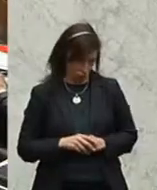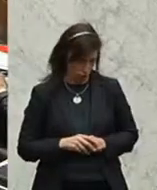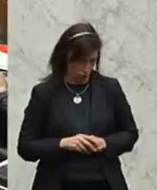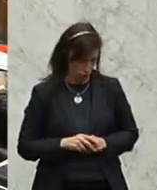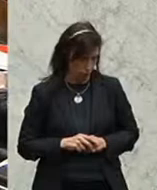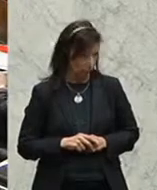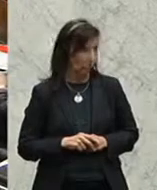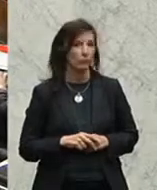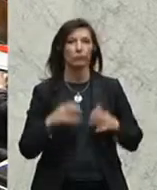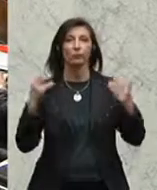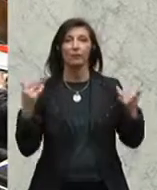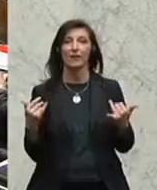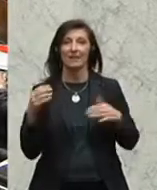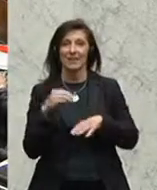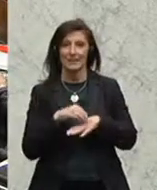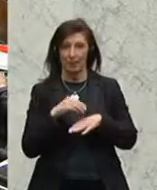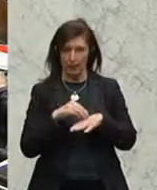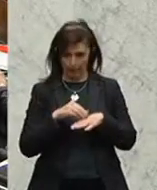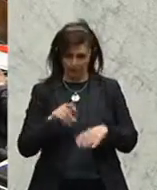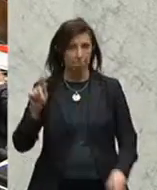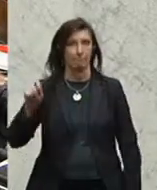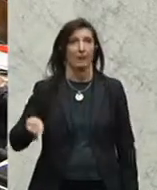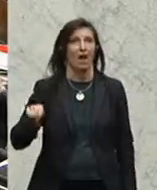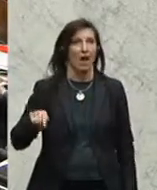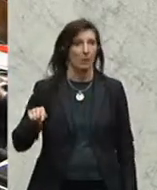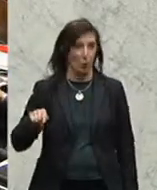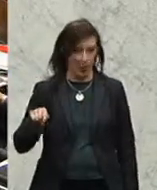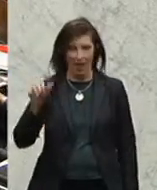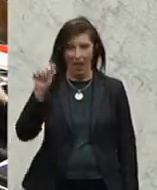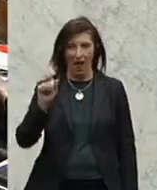Es sei vernünftig, vom Billigsbieterprinzip abzukommen,